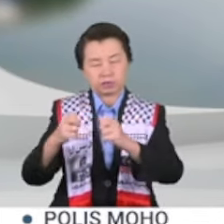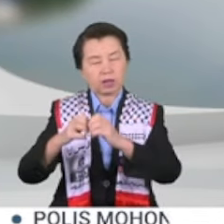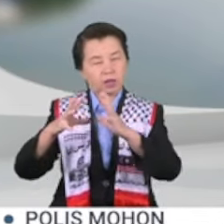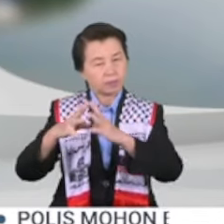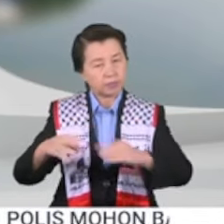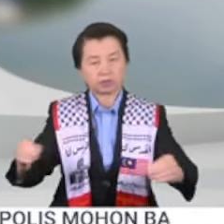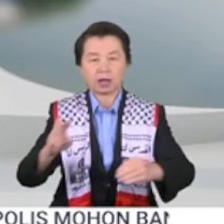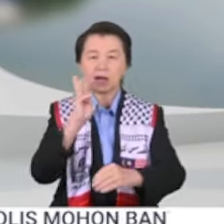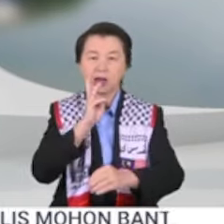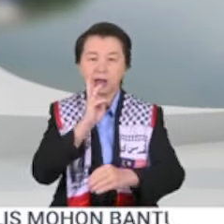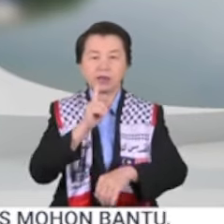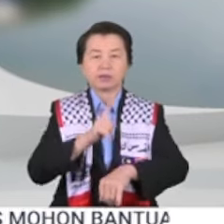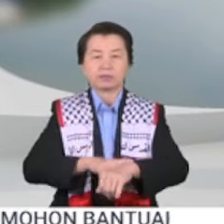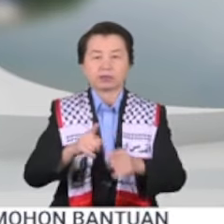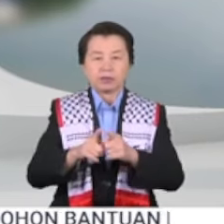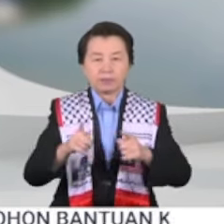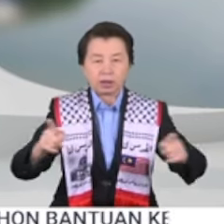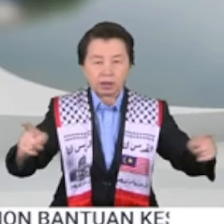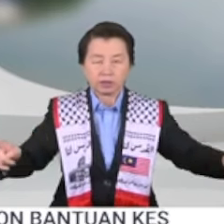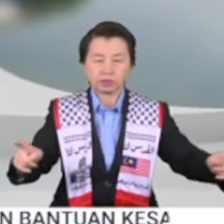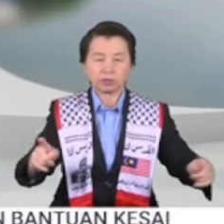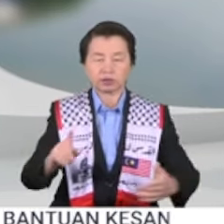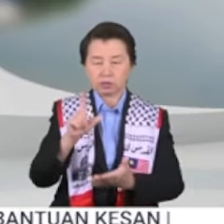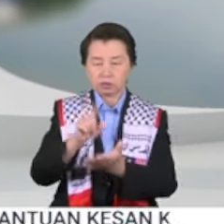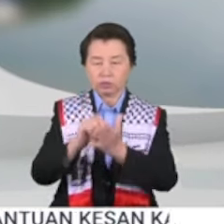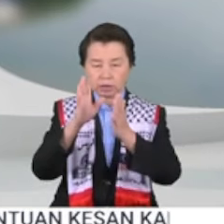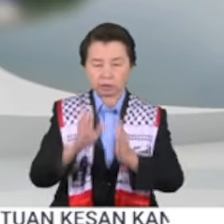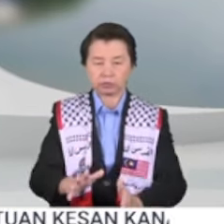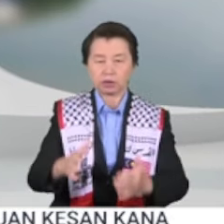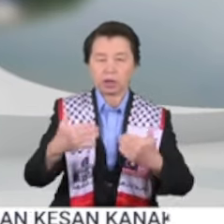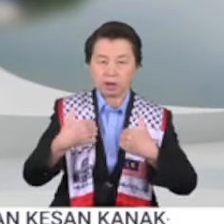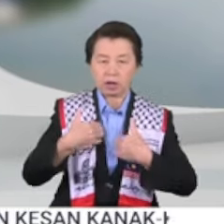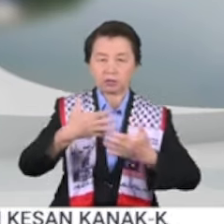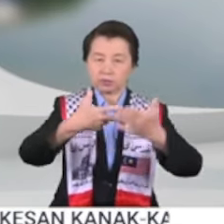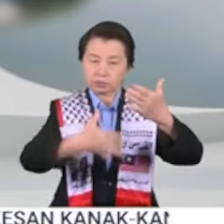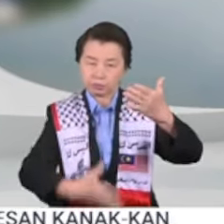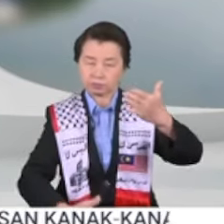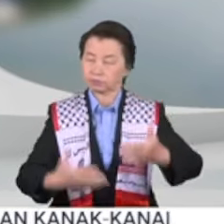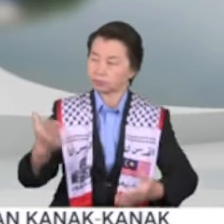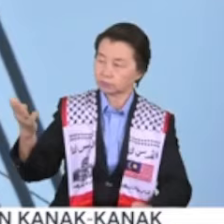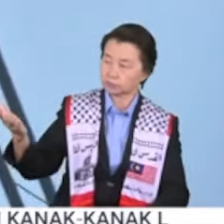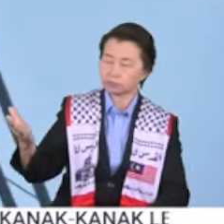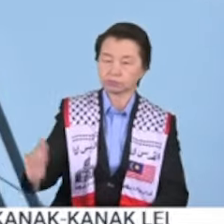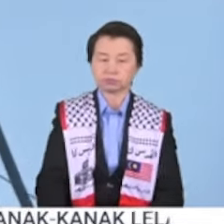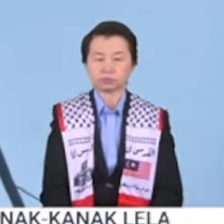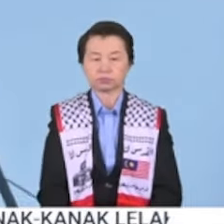air negeri dalam jangka masa panjang. Wartawan Mulih Gobong ada butirannya.